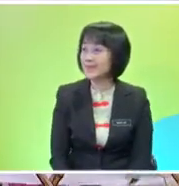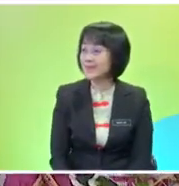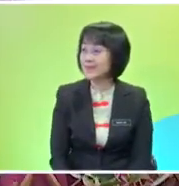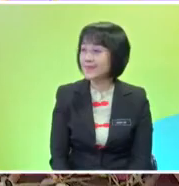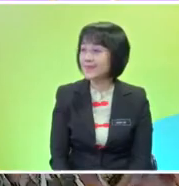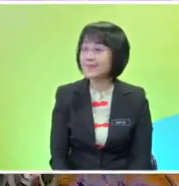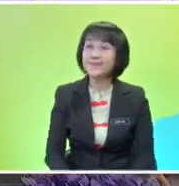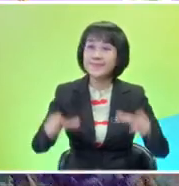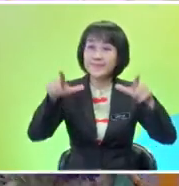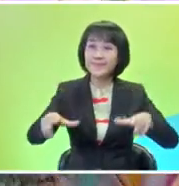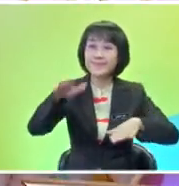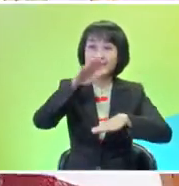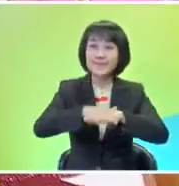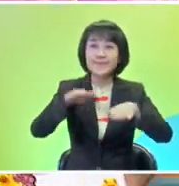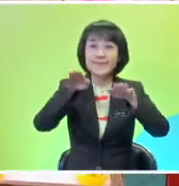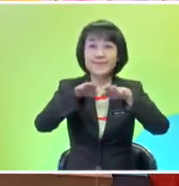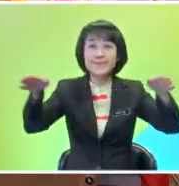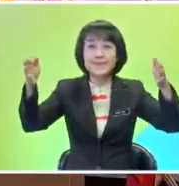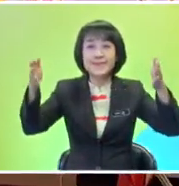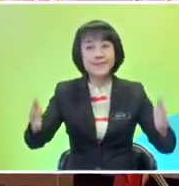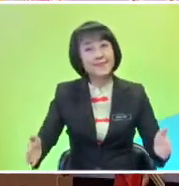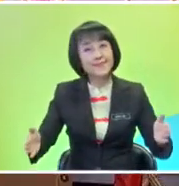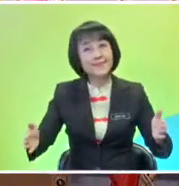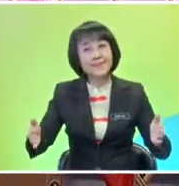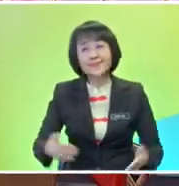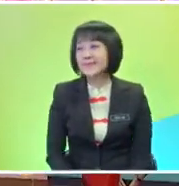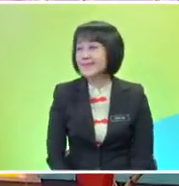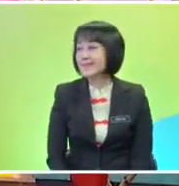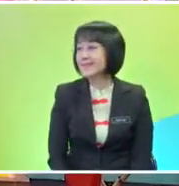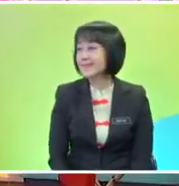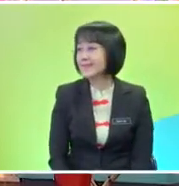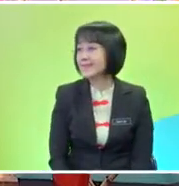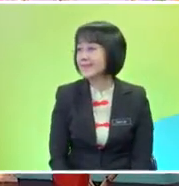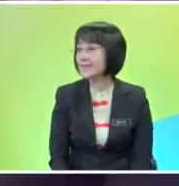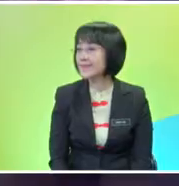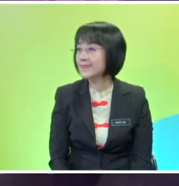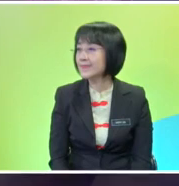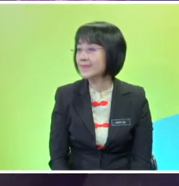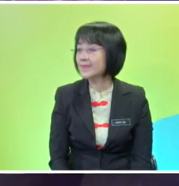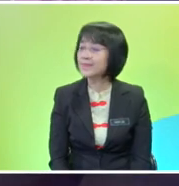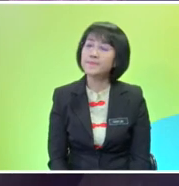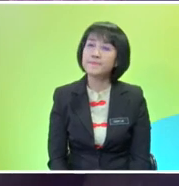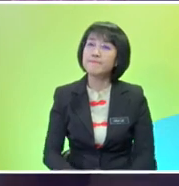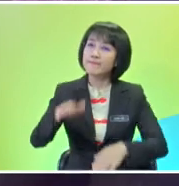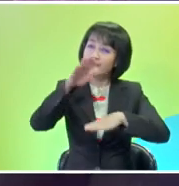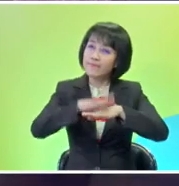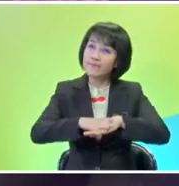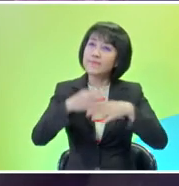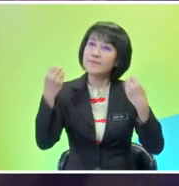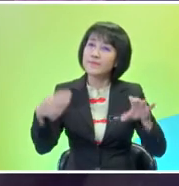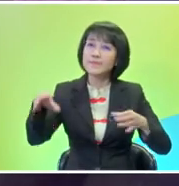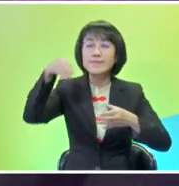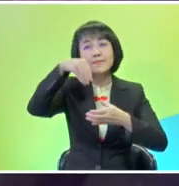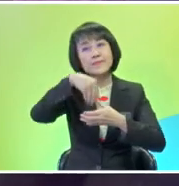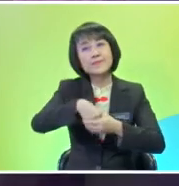di atas meja di atas meja okey baik atas sudah dalam sudah